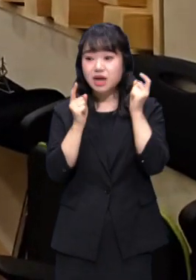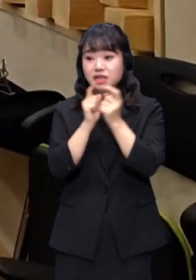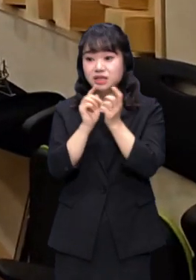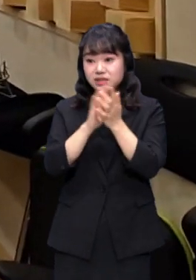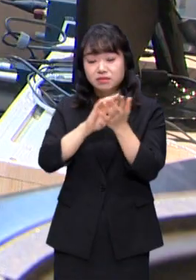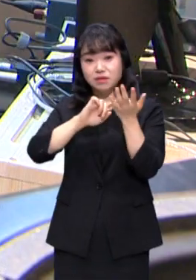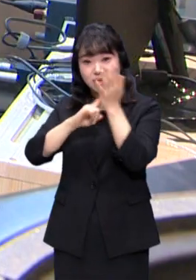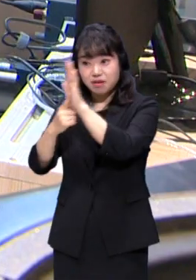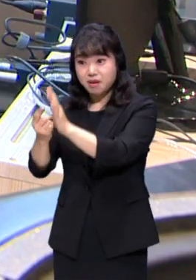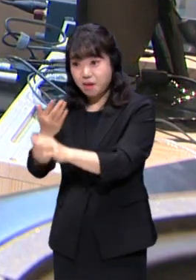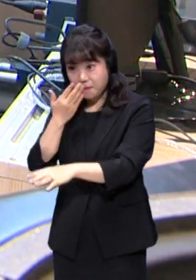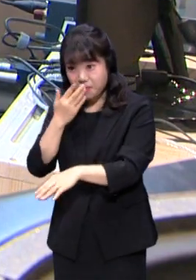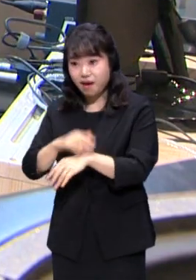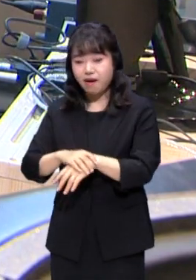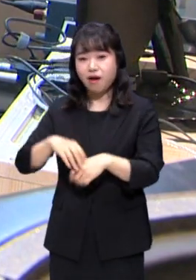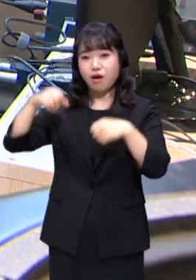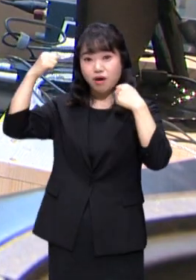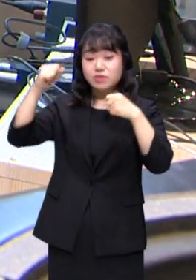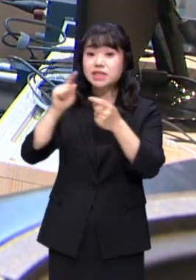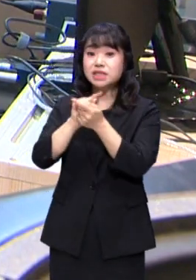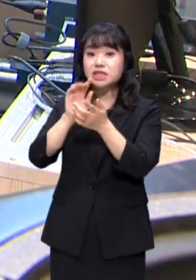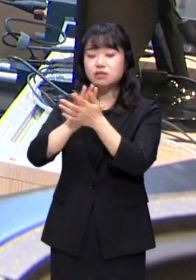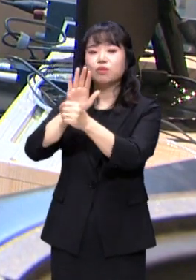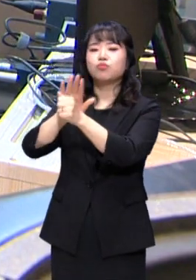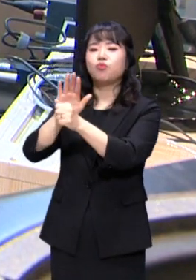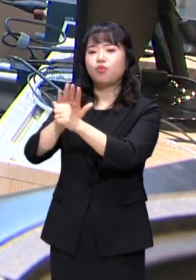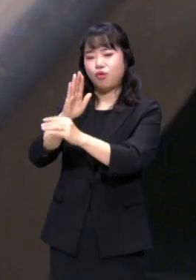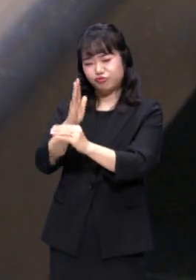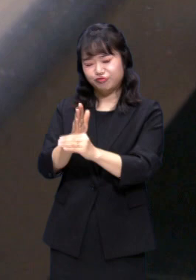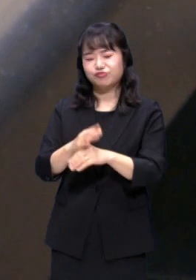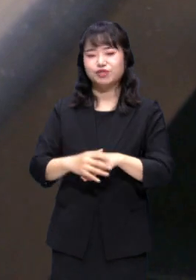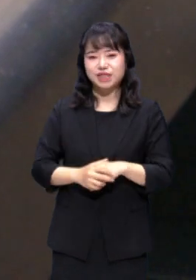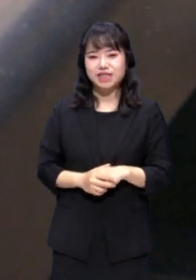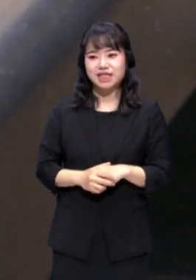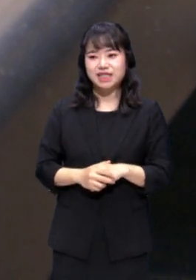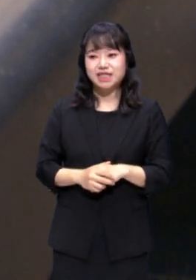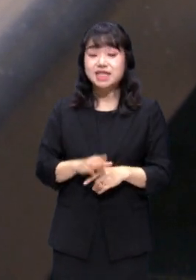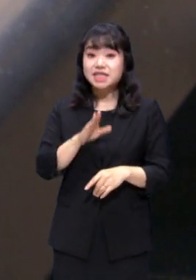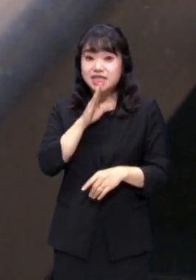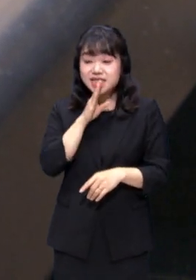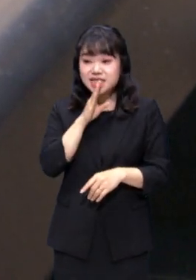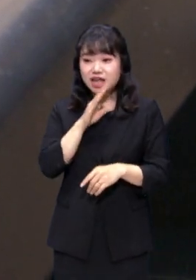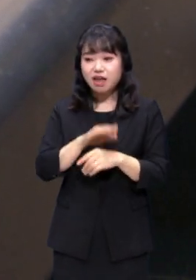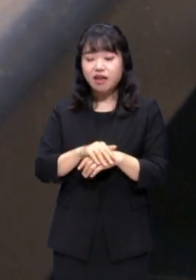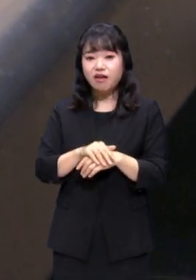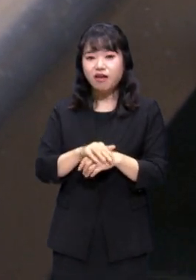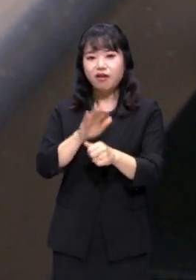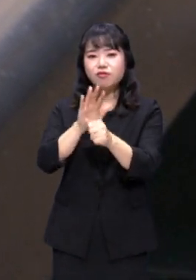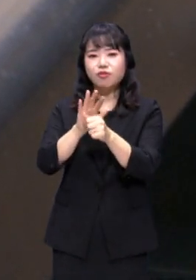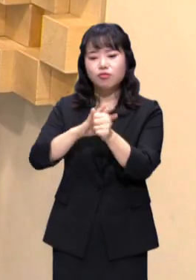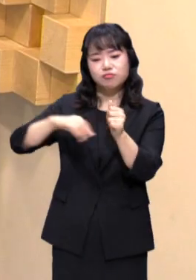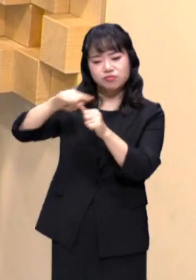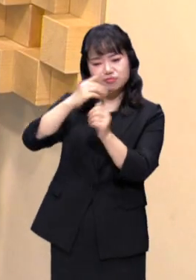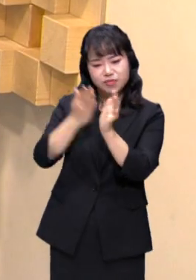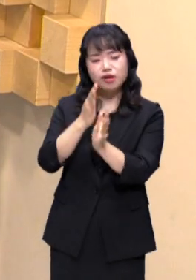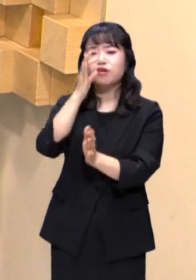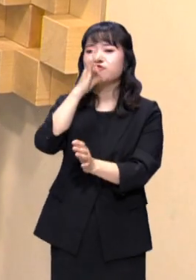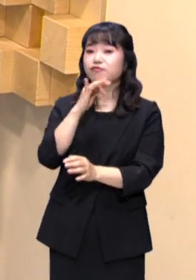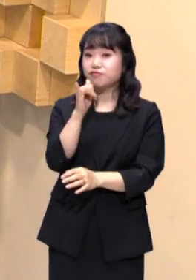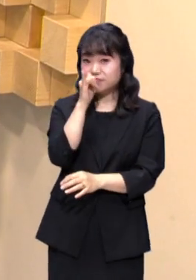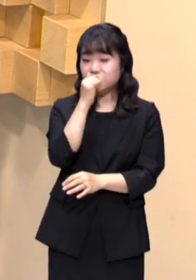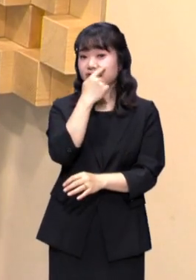있는 레벨로 무대를 준비할 수 있도록 신경을 써주고 있다고 하니까요. 실질적인 도움을 준다고 보시면 될 것